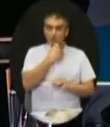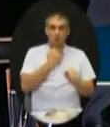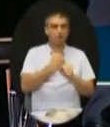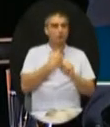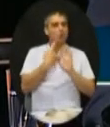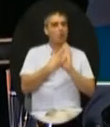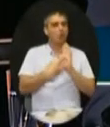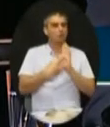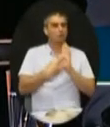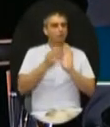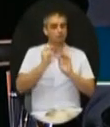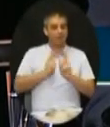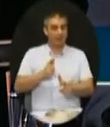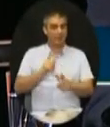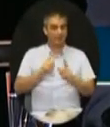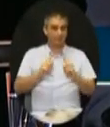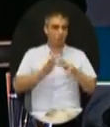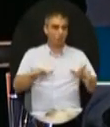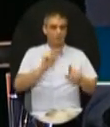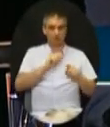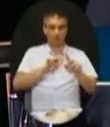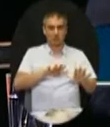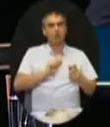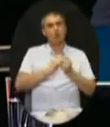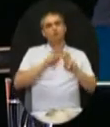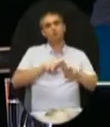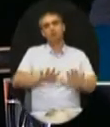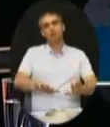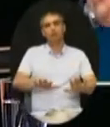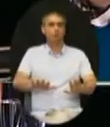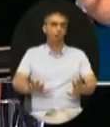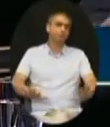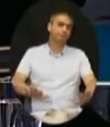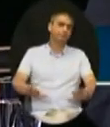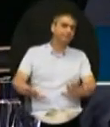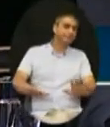את החוק כדי להילחם בתופעה, או שמשאירות את זה...